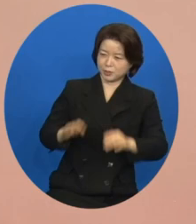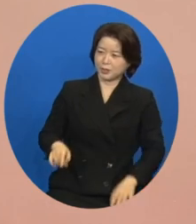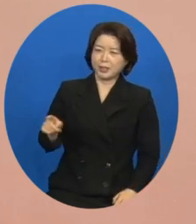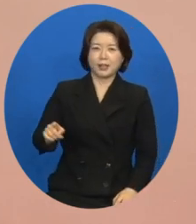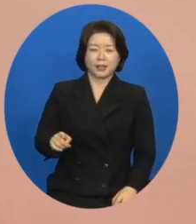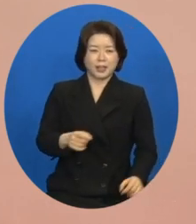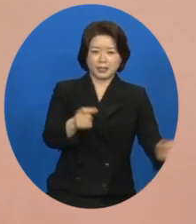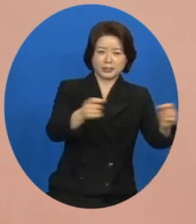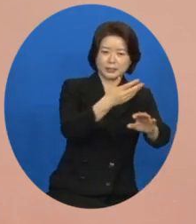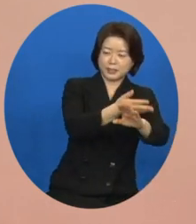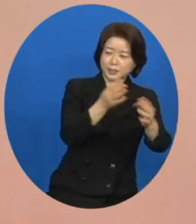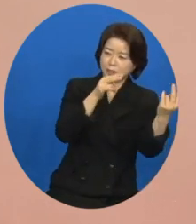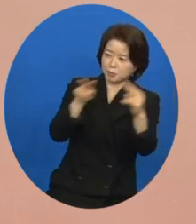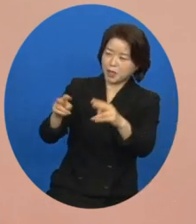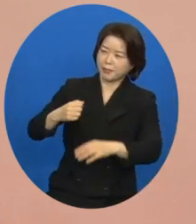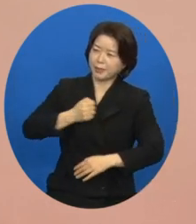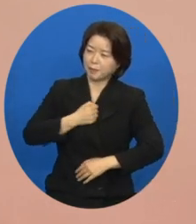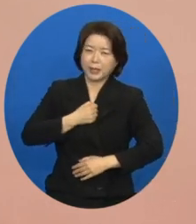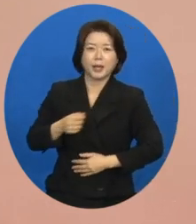답답하겠어요, 옆에서.